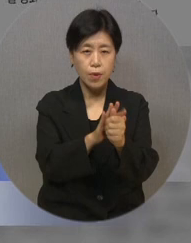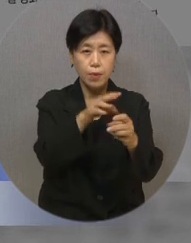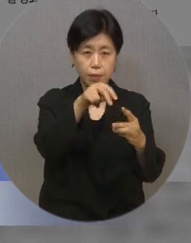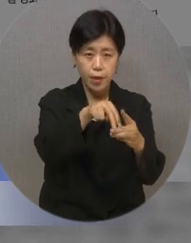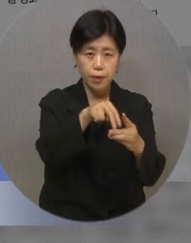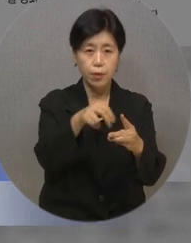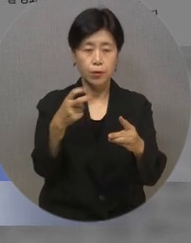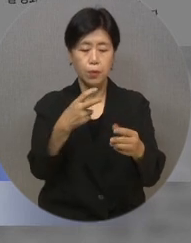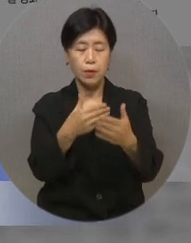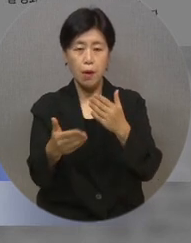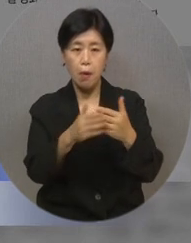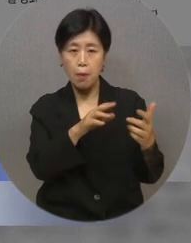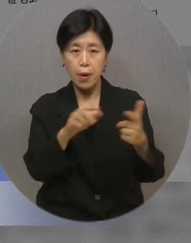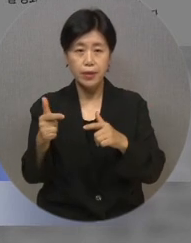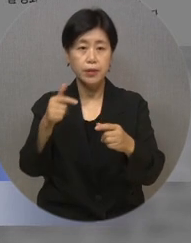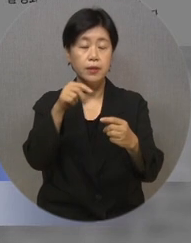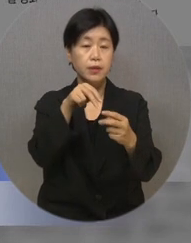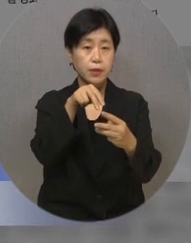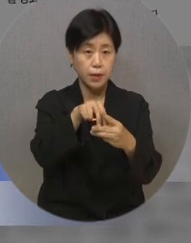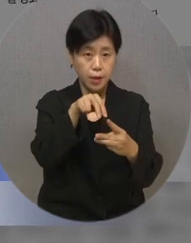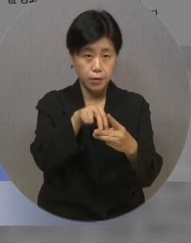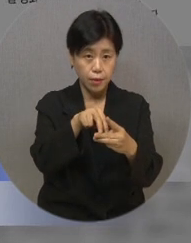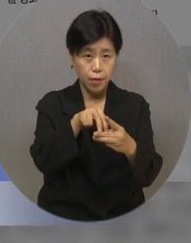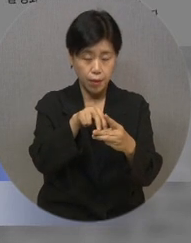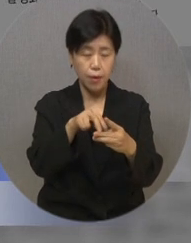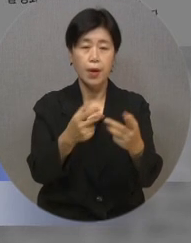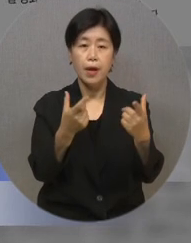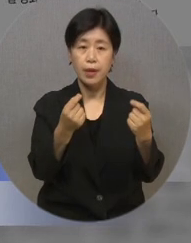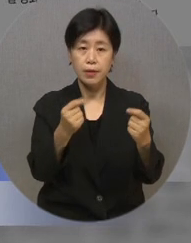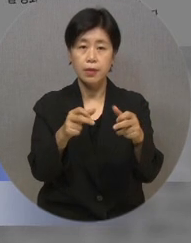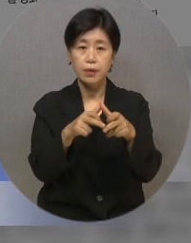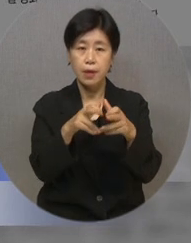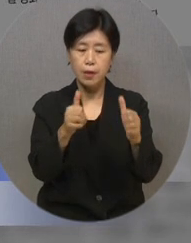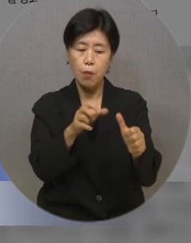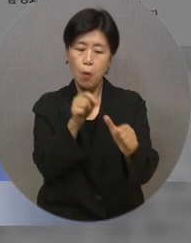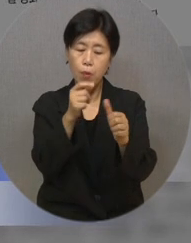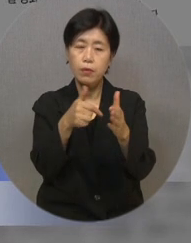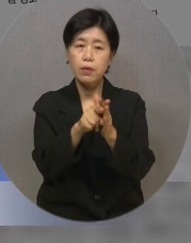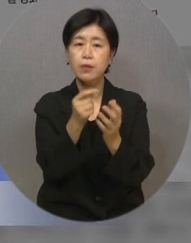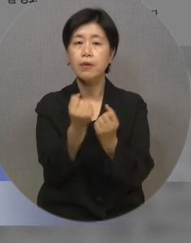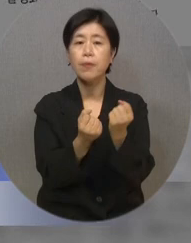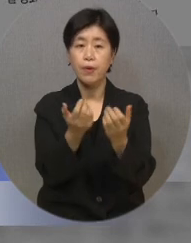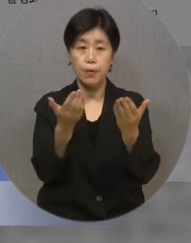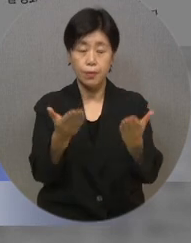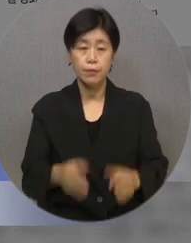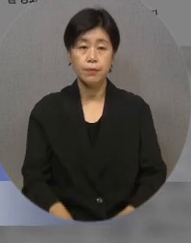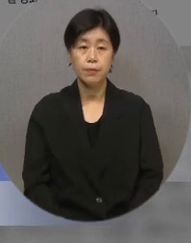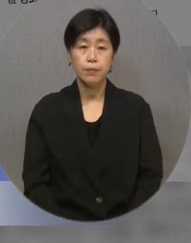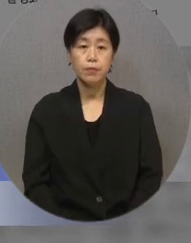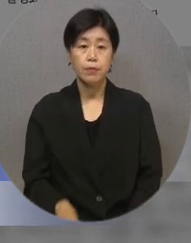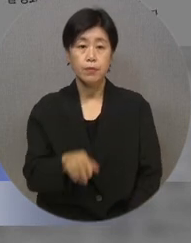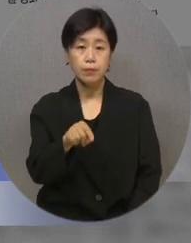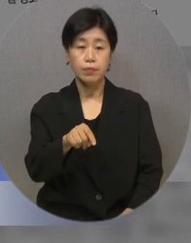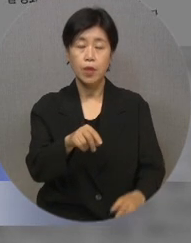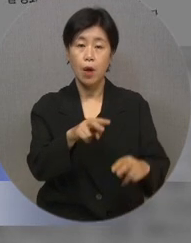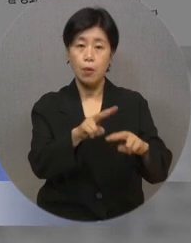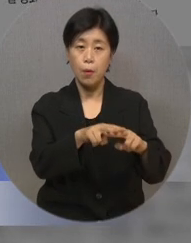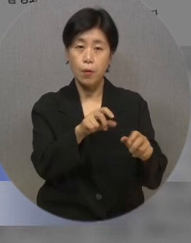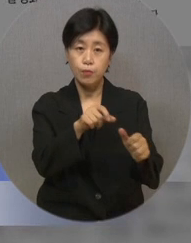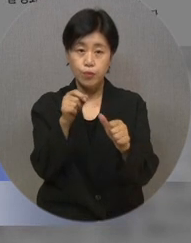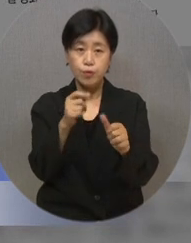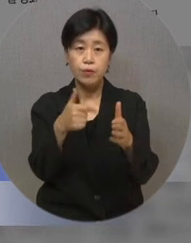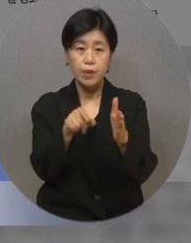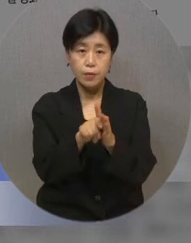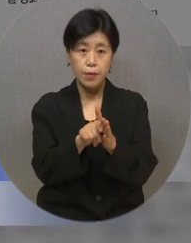커리어플러스 센터와 함께 장애인 고용 설명회 등을 개최합니다 서울시는 장애인 고용 확대를 위해 올해